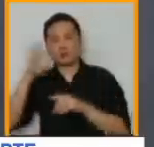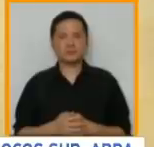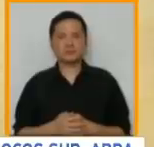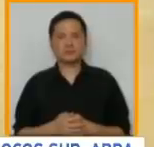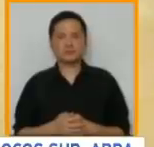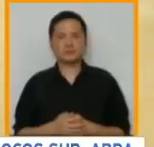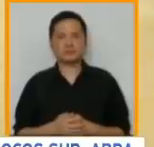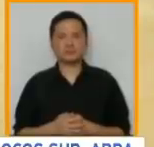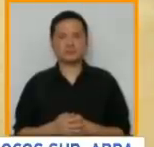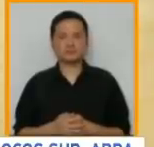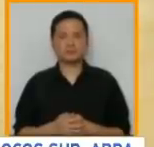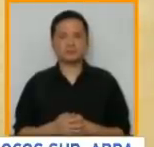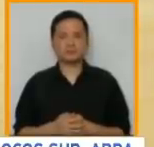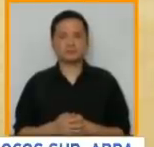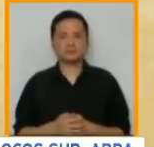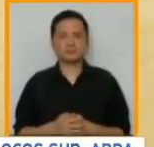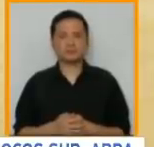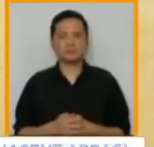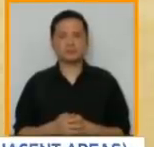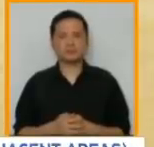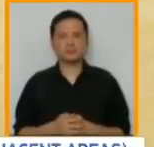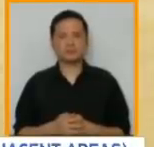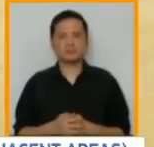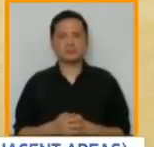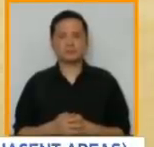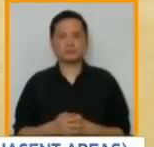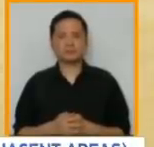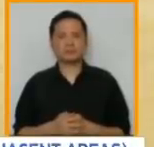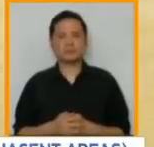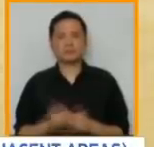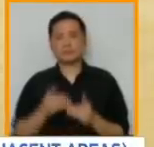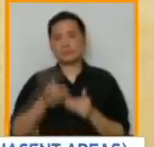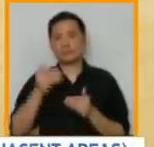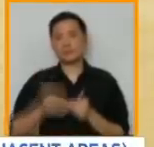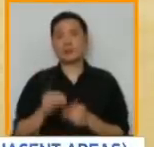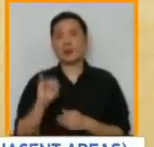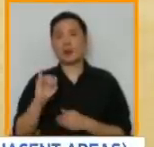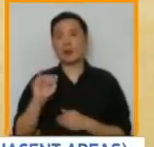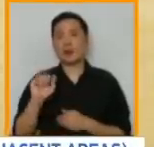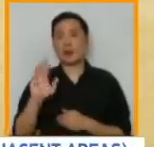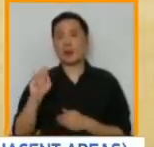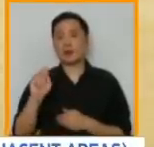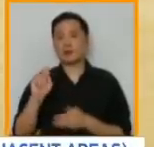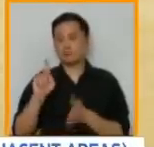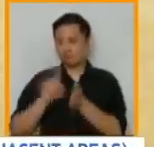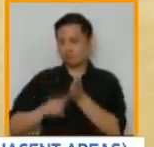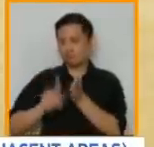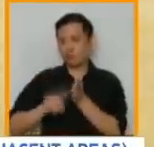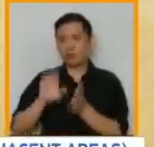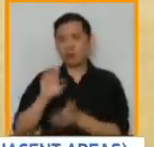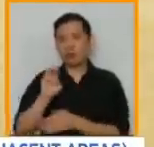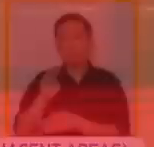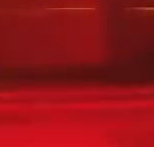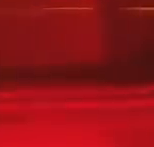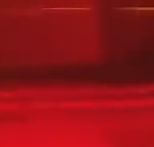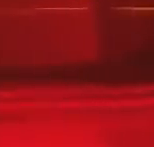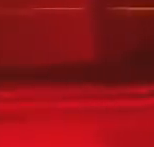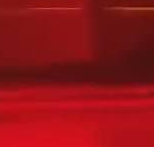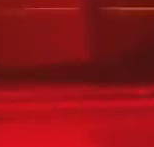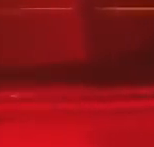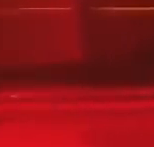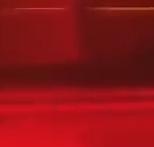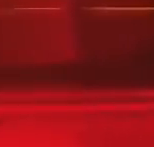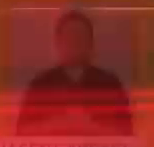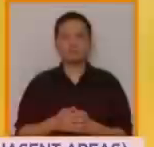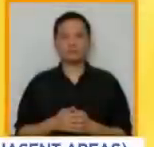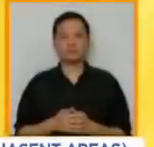balita. Nagsasagawa ngayon ang inspeksyon ng I-Act sa Commonwealth Avenue at live mula sa Quezon City, may unang balita si Bam Alegre.